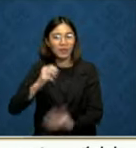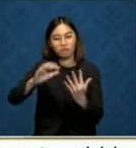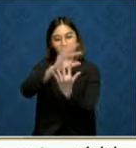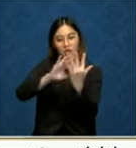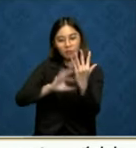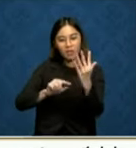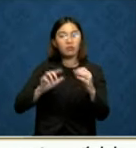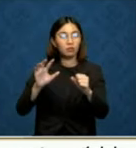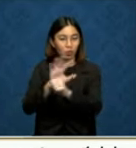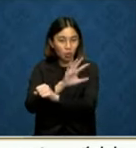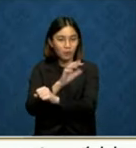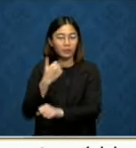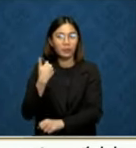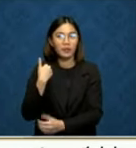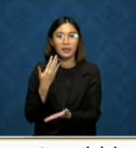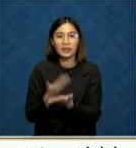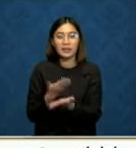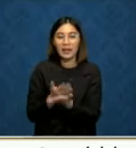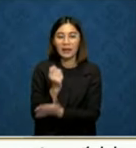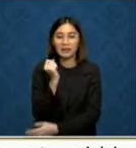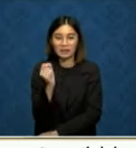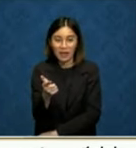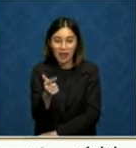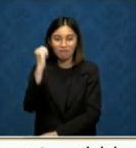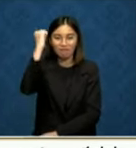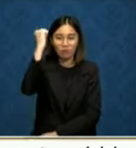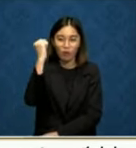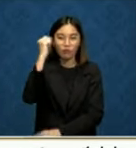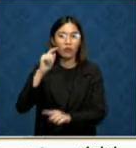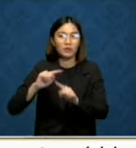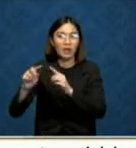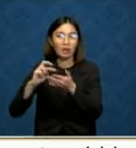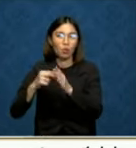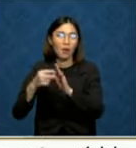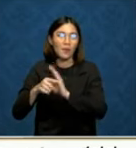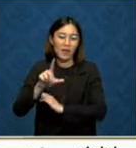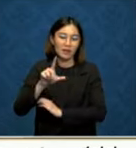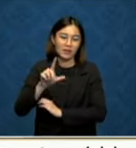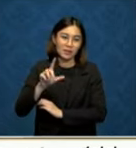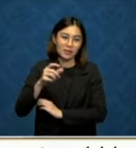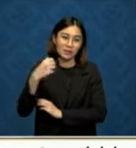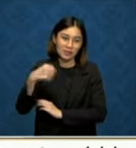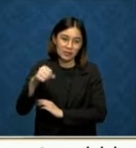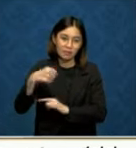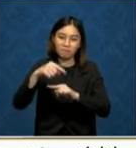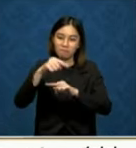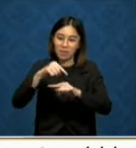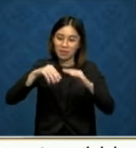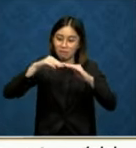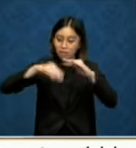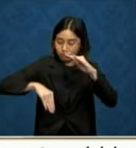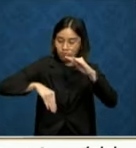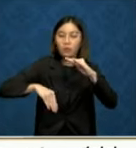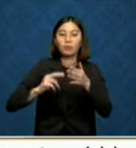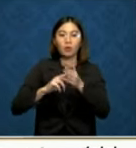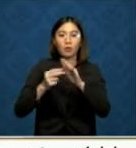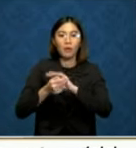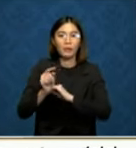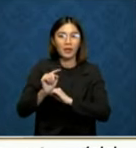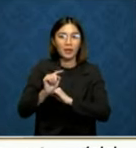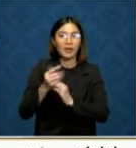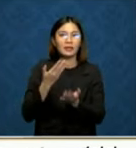ศแล้วค่ารสโดยสารคงเรานไม่เกอร้อยละ 10 นะคะซึ่ngก็ต้องเป็น